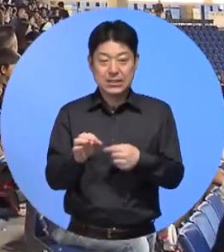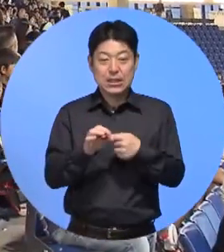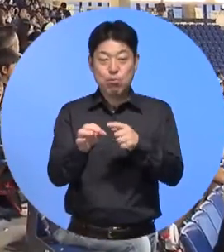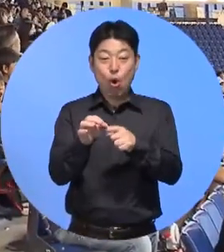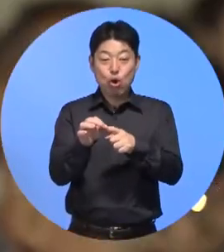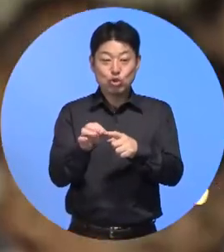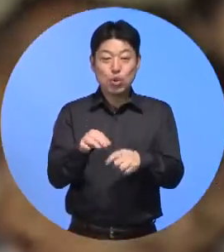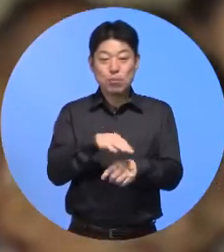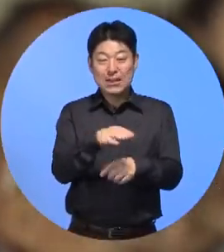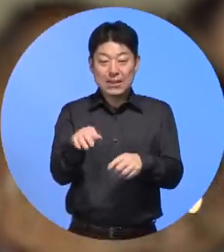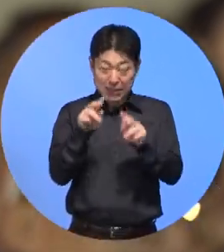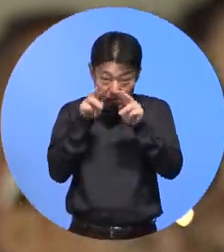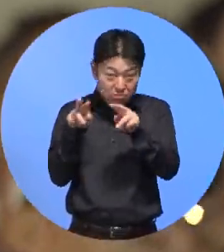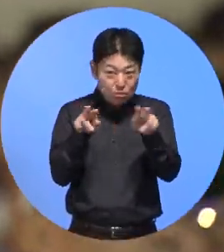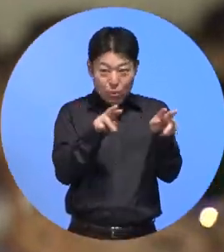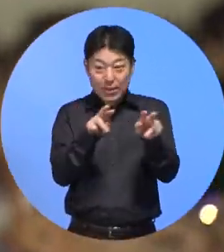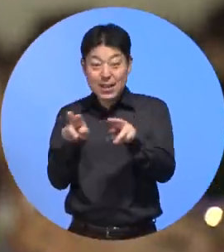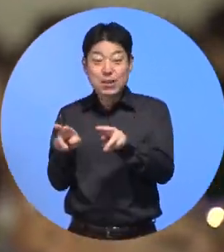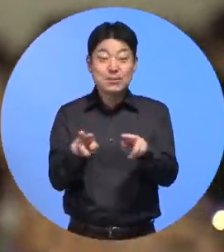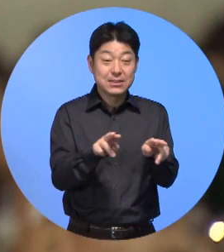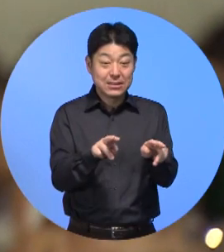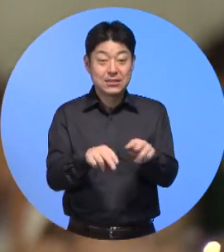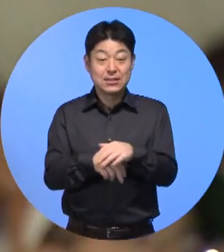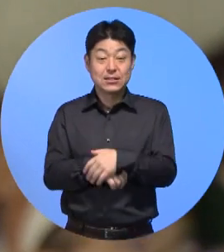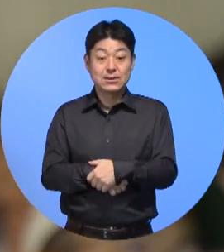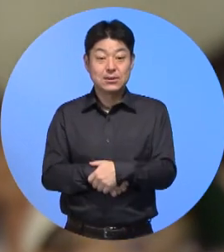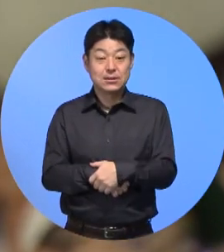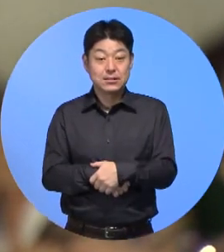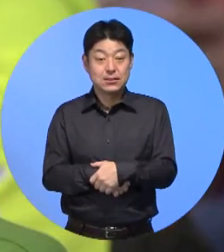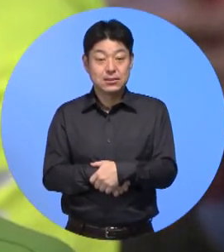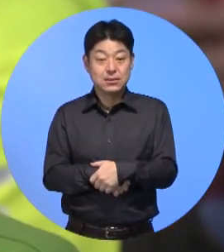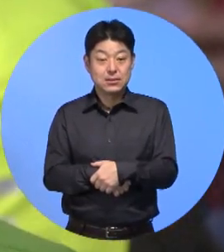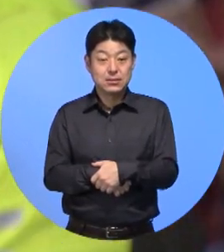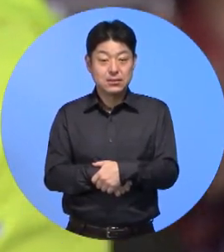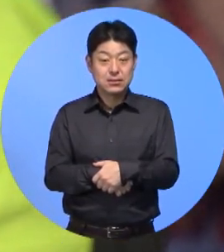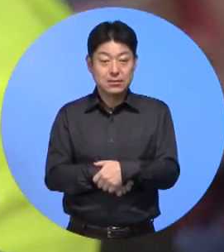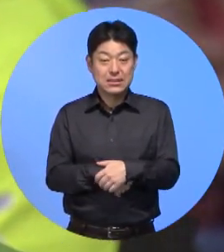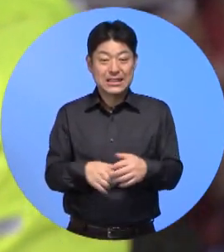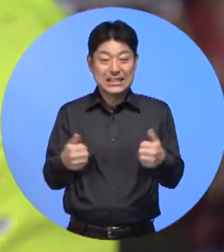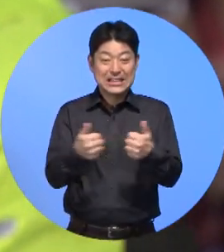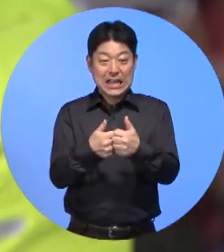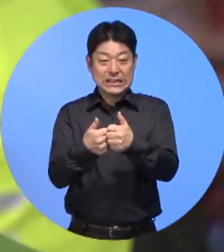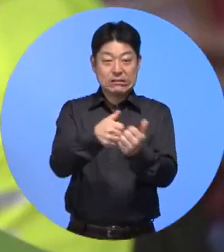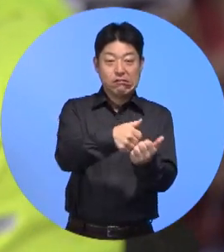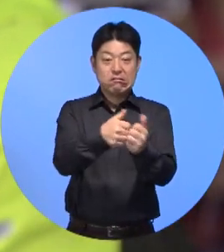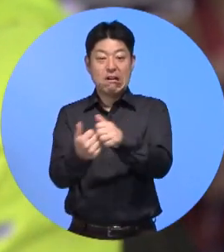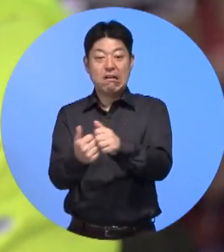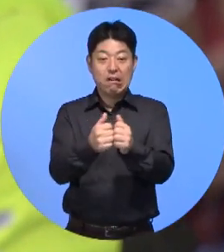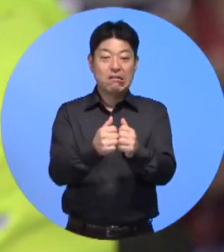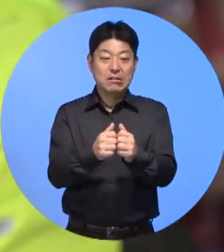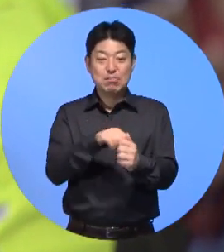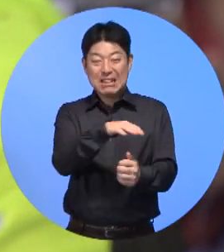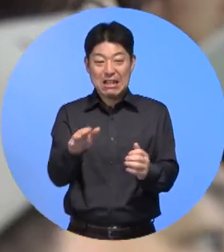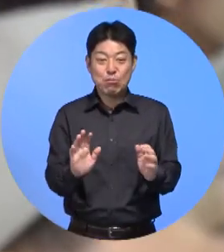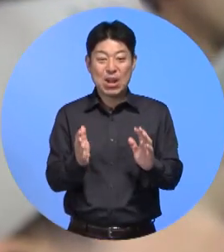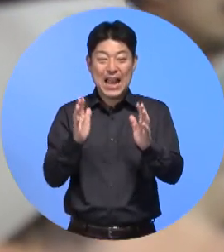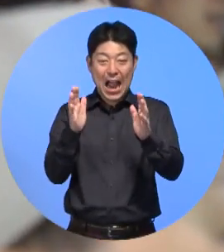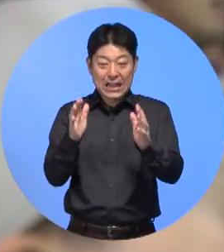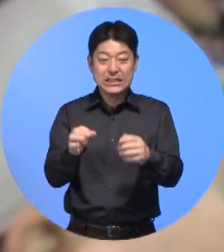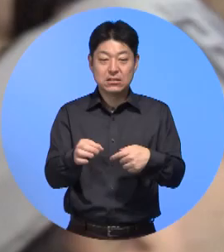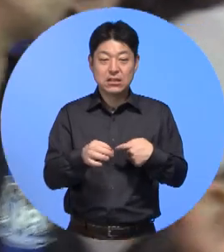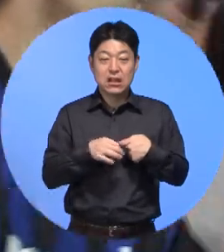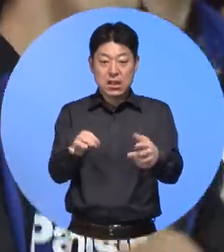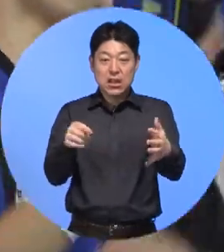フ、ボールの行方をみんなで追います。大画面に映る白熱の試合に熱